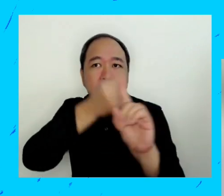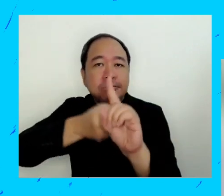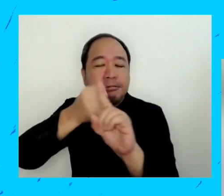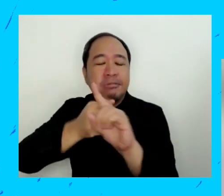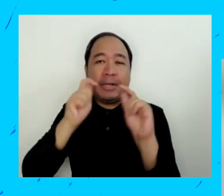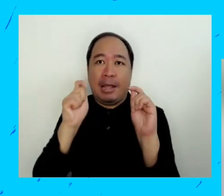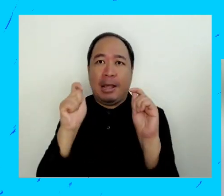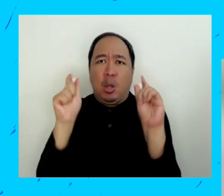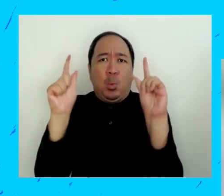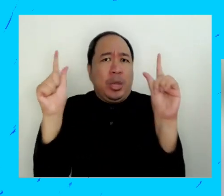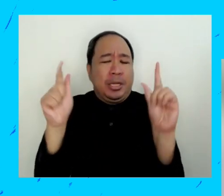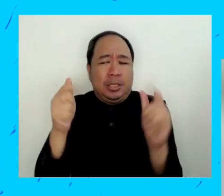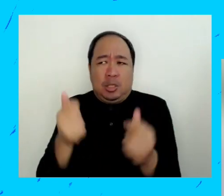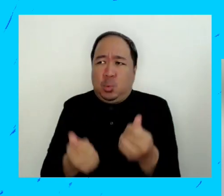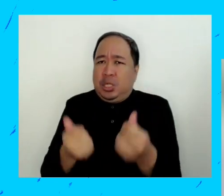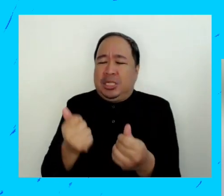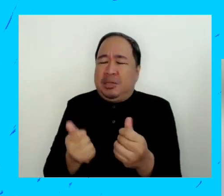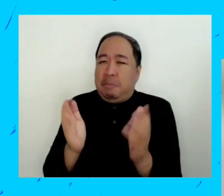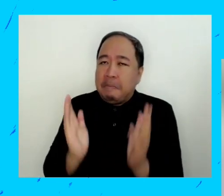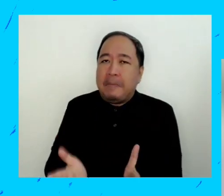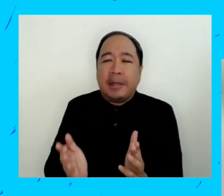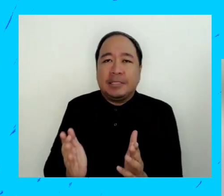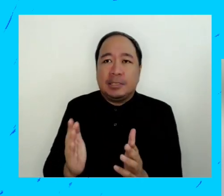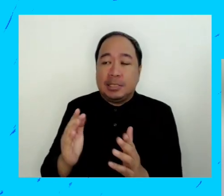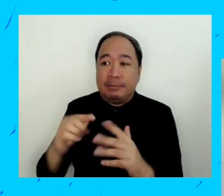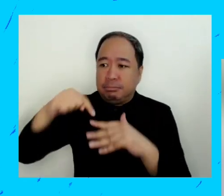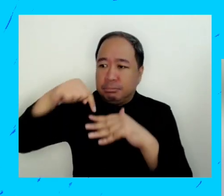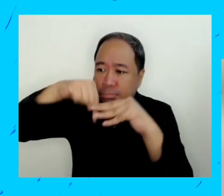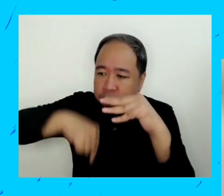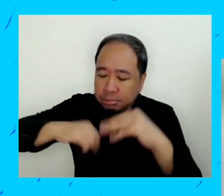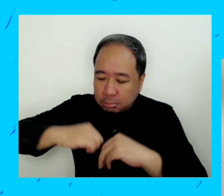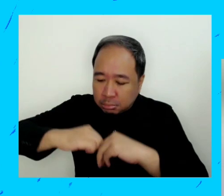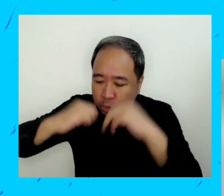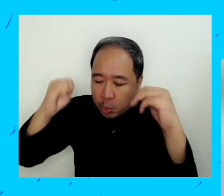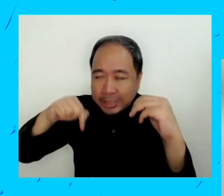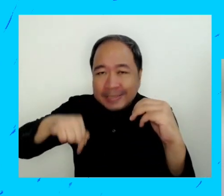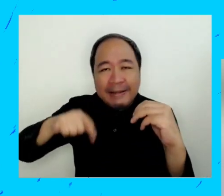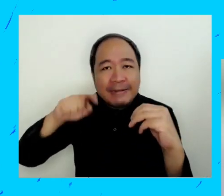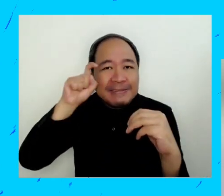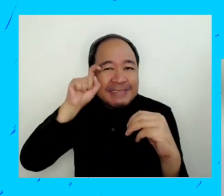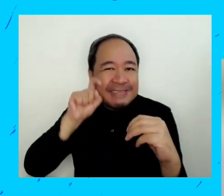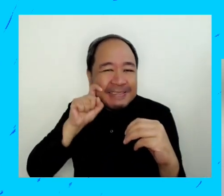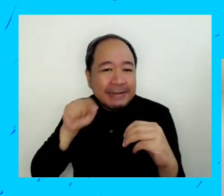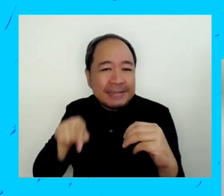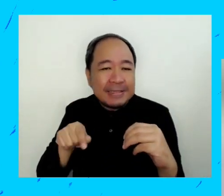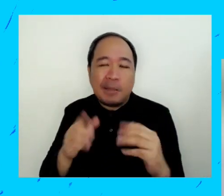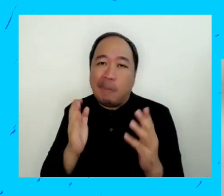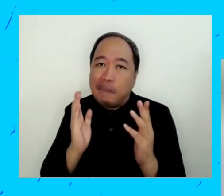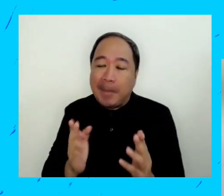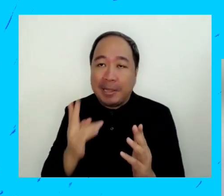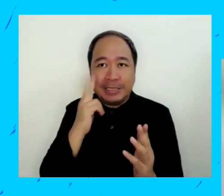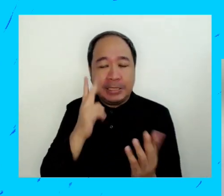Qu'est-ce que ça veut dire que être une éducation exhaustive globale? Il faut